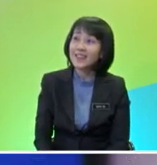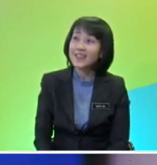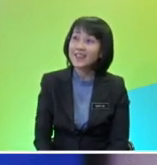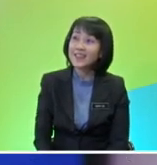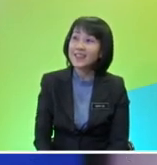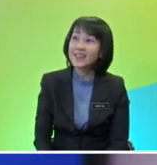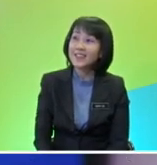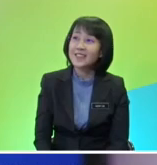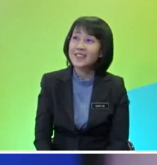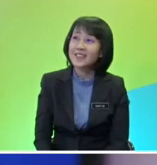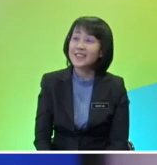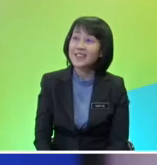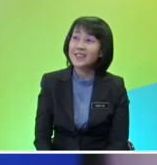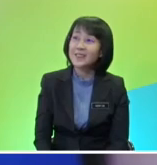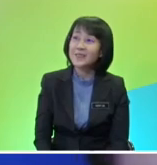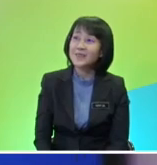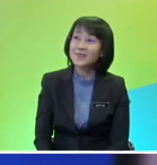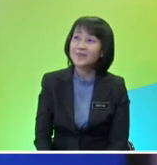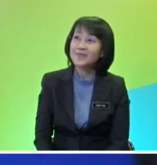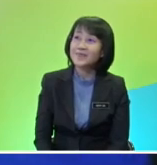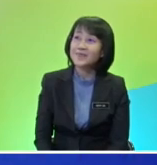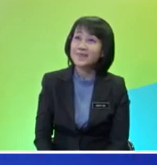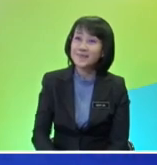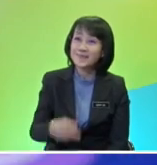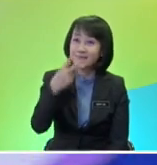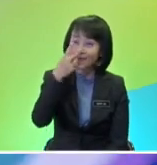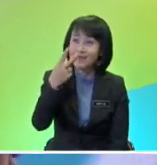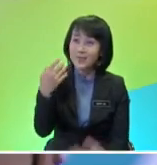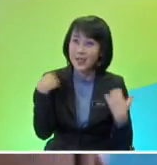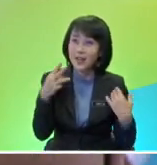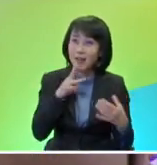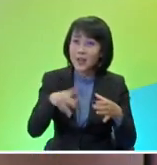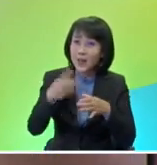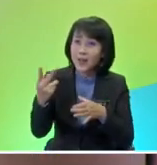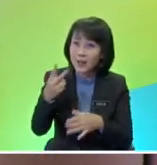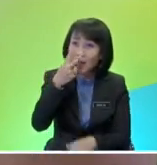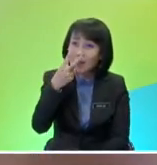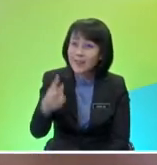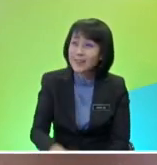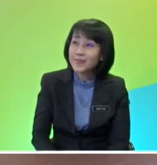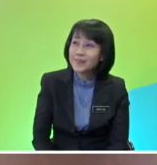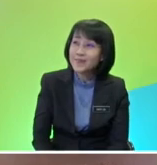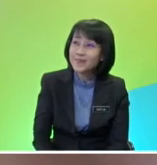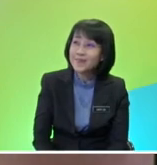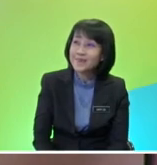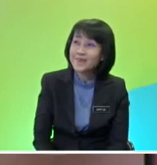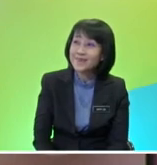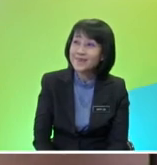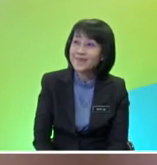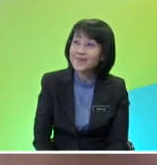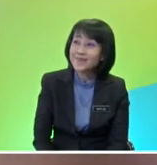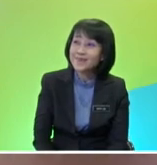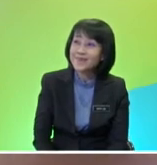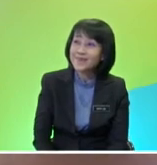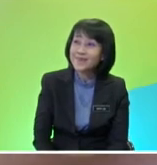Eh? Okey. Okay. Alright. Okay. Nampak tu? Lepas tu dua. Saya cucuk yang kedua. Dua.